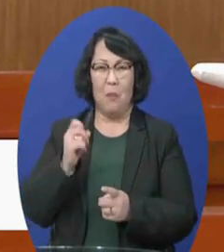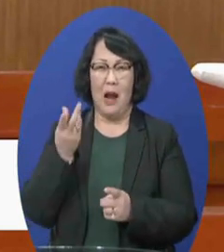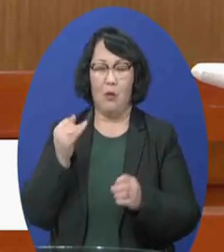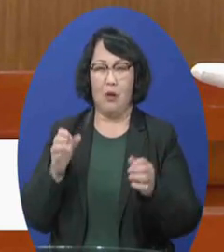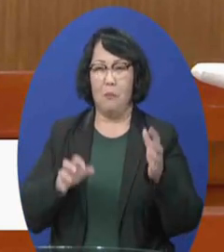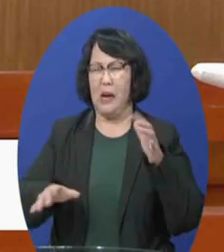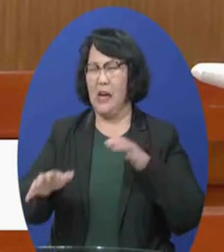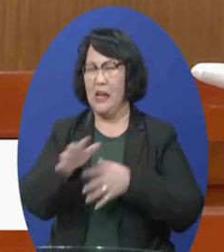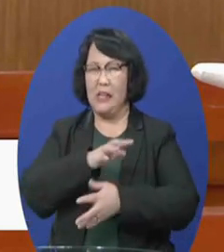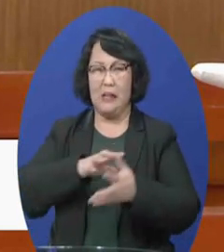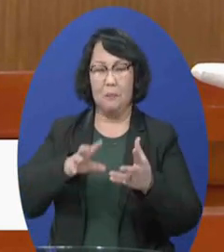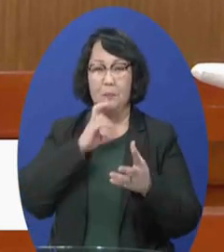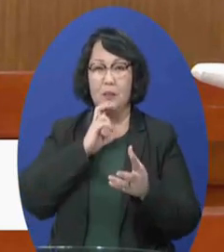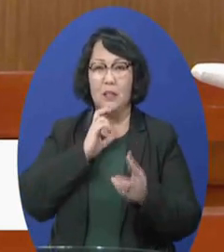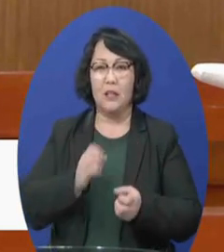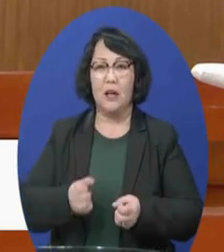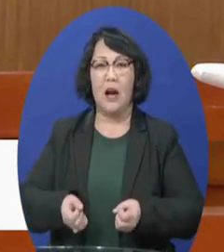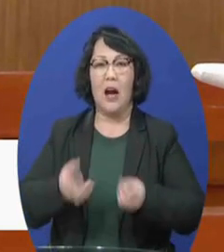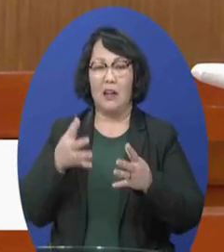төрхөгдөн орохгүй